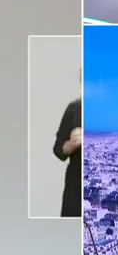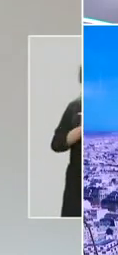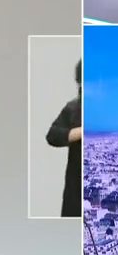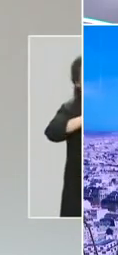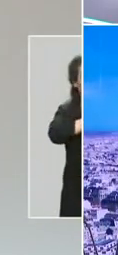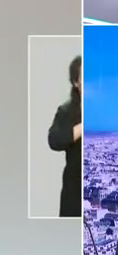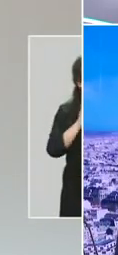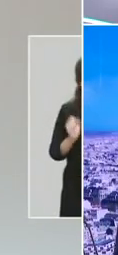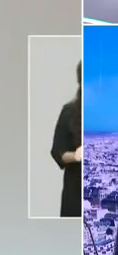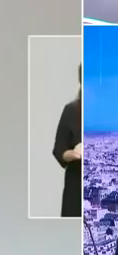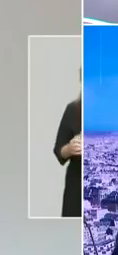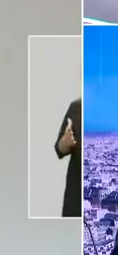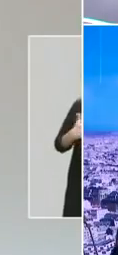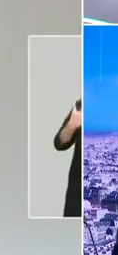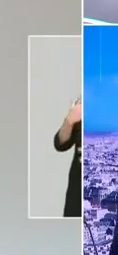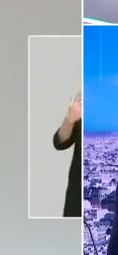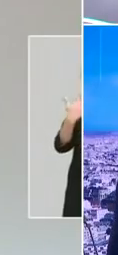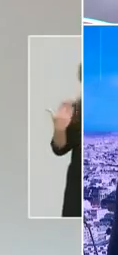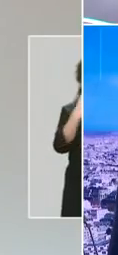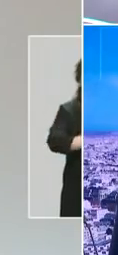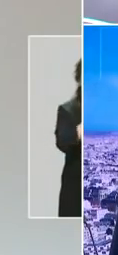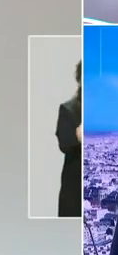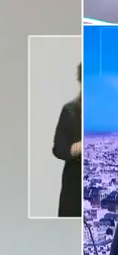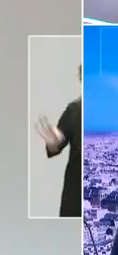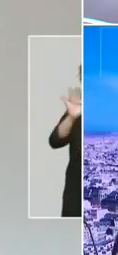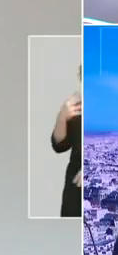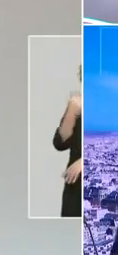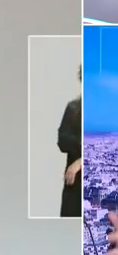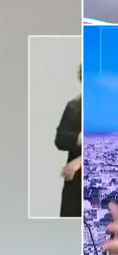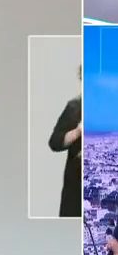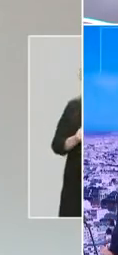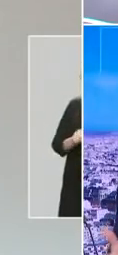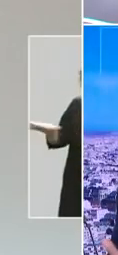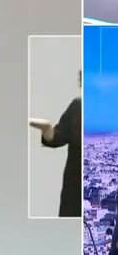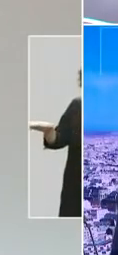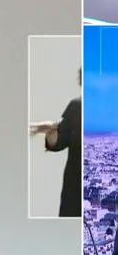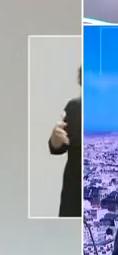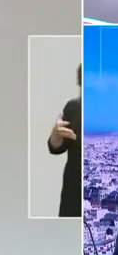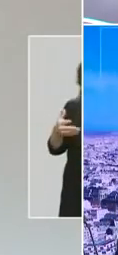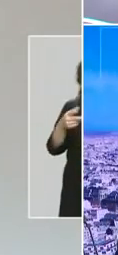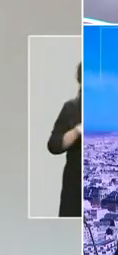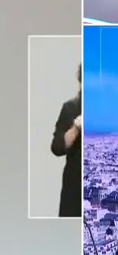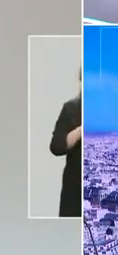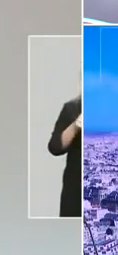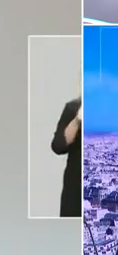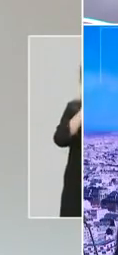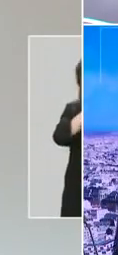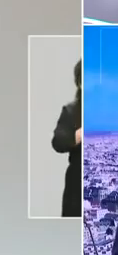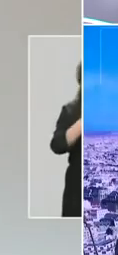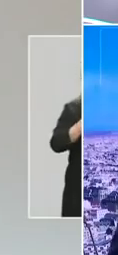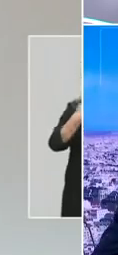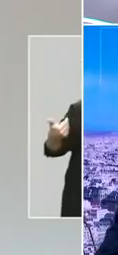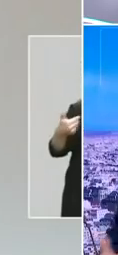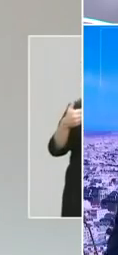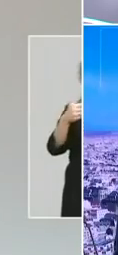maintenant, c'est compliqué, on ne va pas le faire. Il faut vraiment miser sur cette médecine de proximité pour aller primo-vacciner les gens qui en ont besoin. Et puis, la troisième